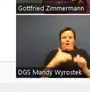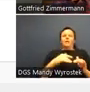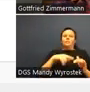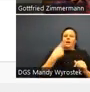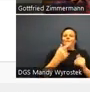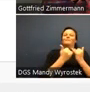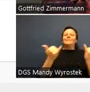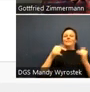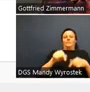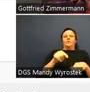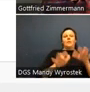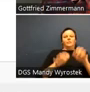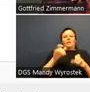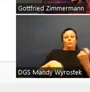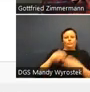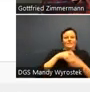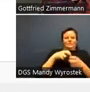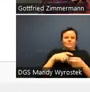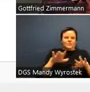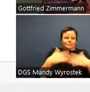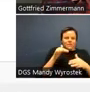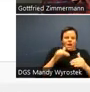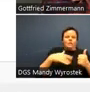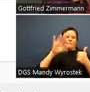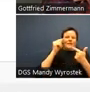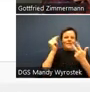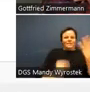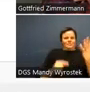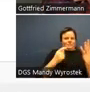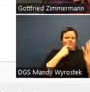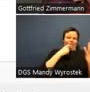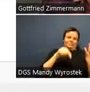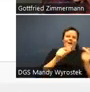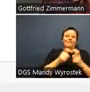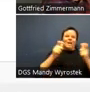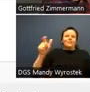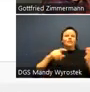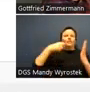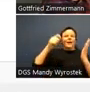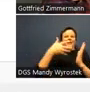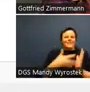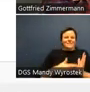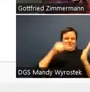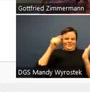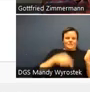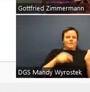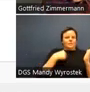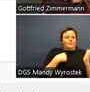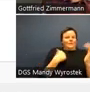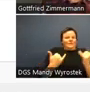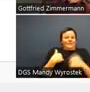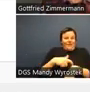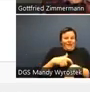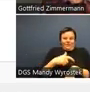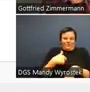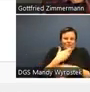erkläre. Ich wollte noch ein bisschen was sagen zu Tabellen, aber das reicht jetzt zeitlich nicht. Aber ich denke, ich habe